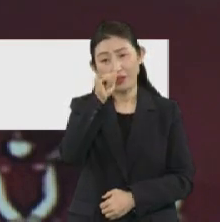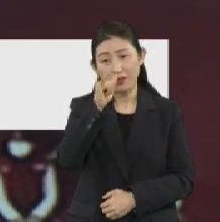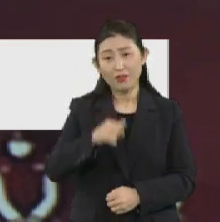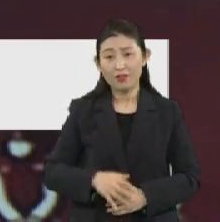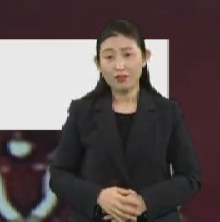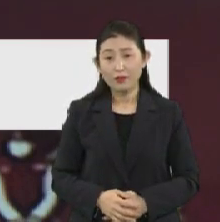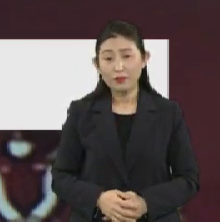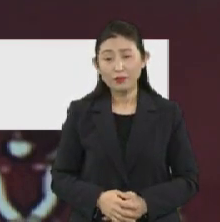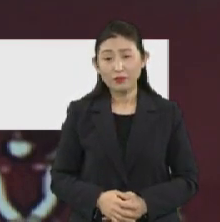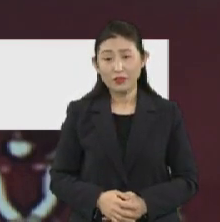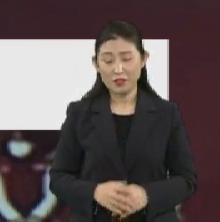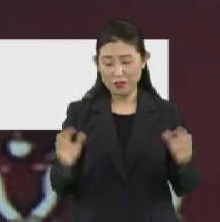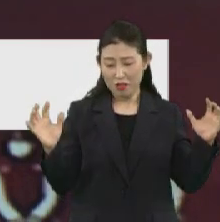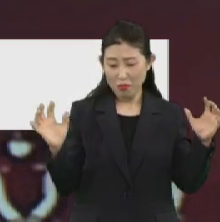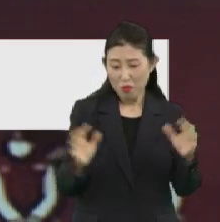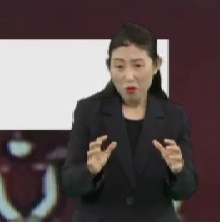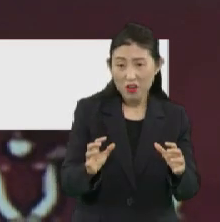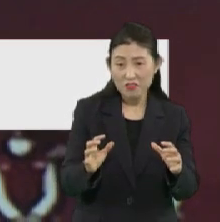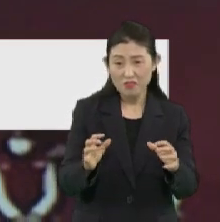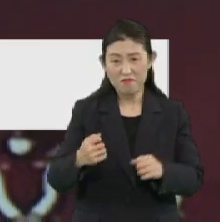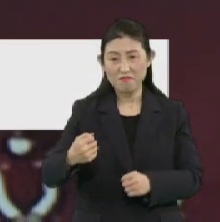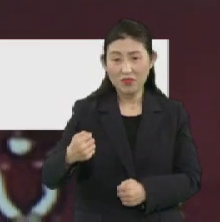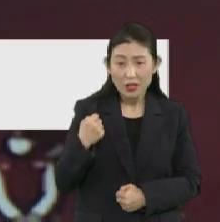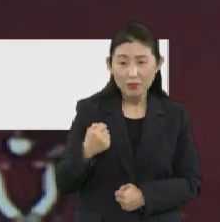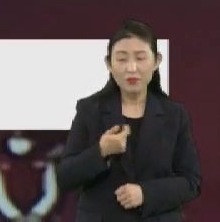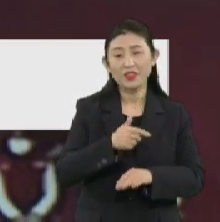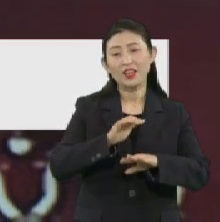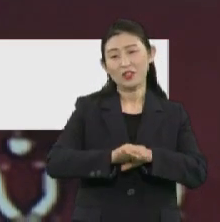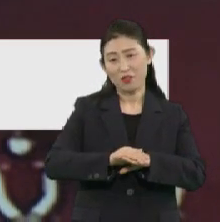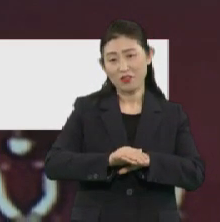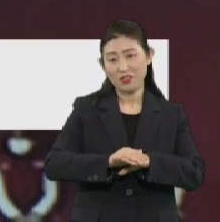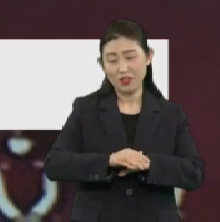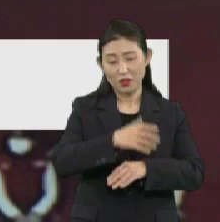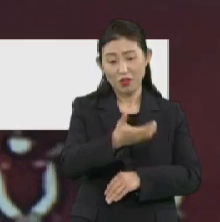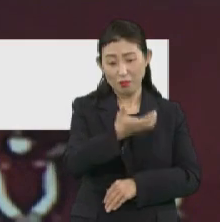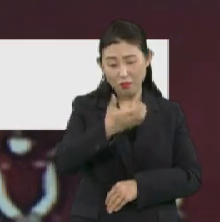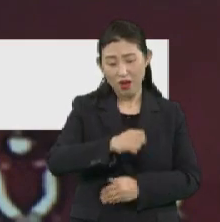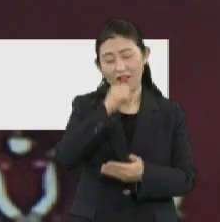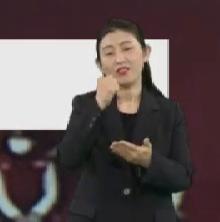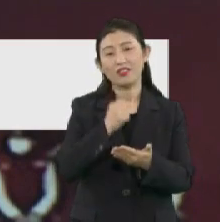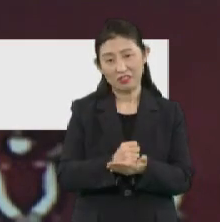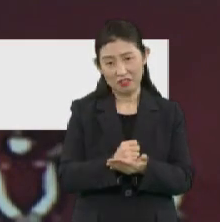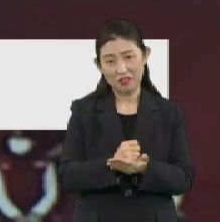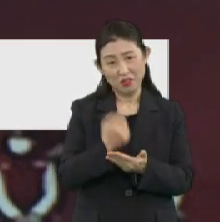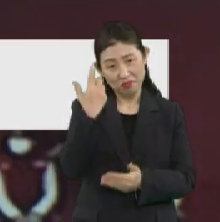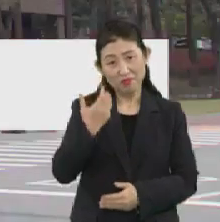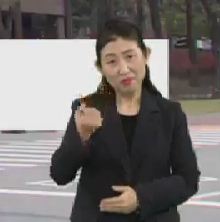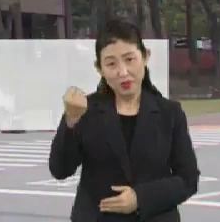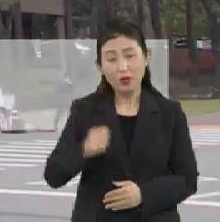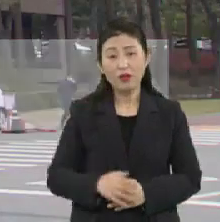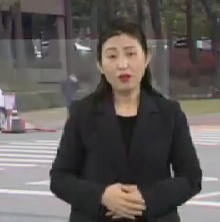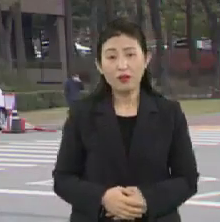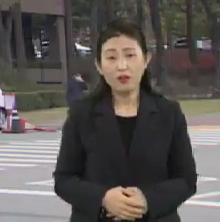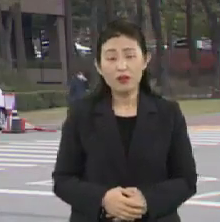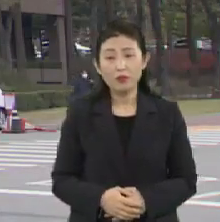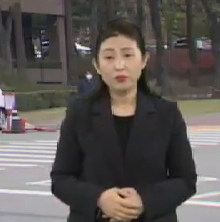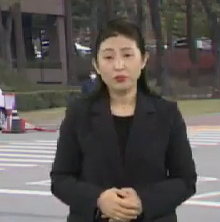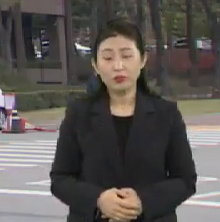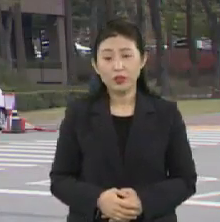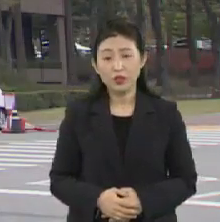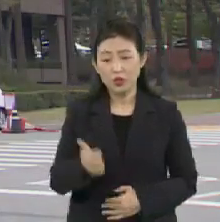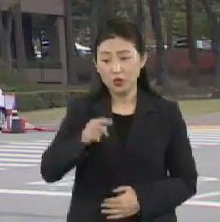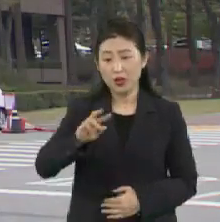않습니까? 그래서 이것이 시너지를 이루어가지고 대전에 배치하는 것이 맞다는 생각을 가지고 있습니다.